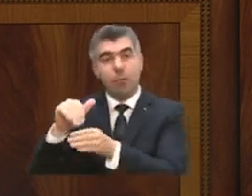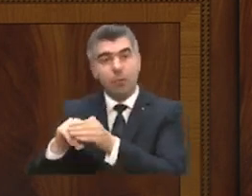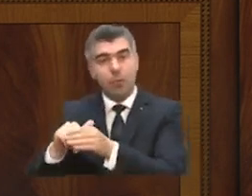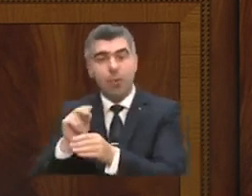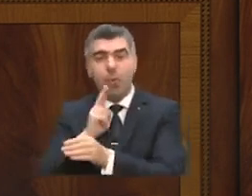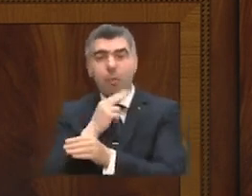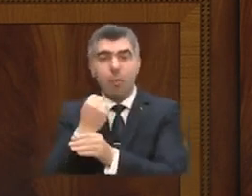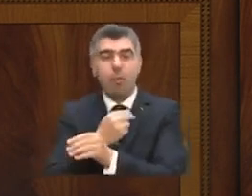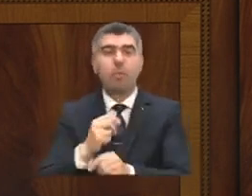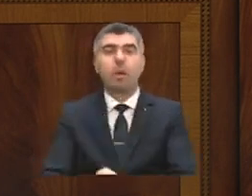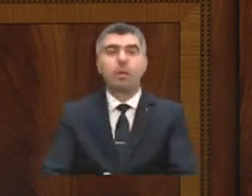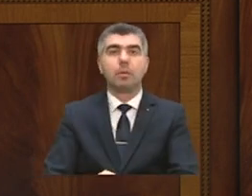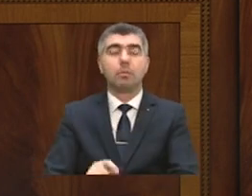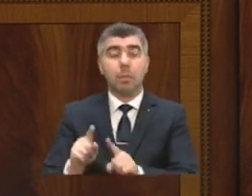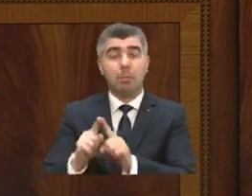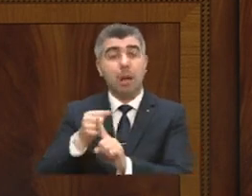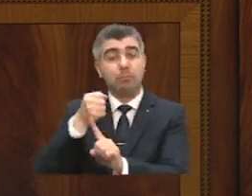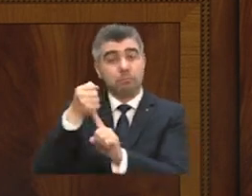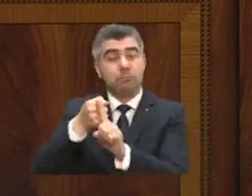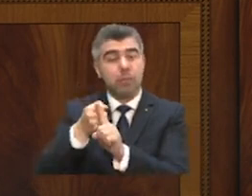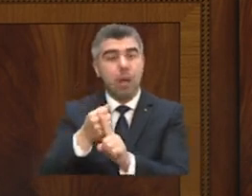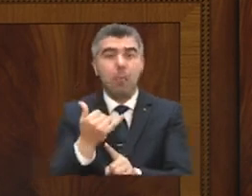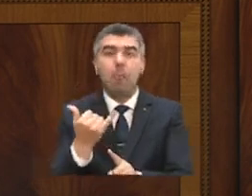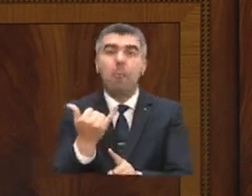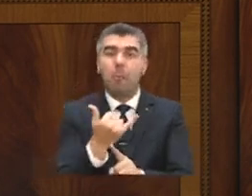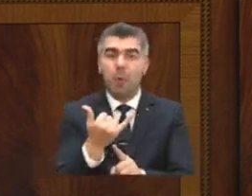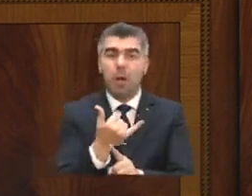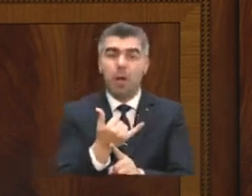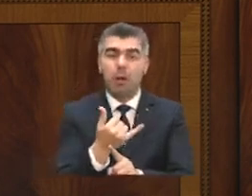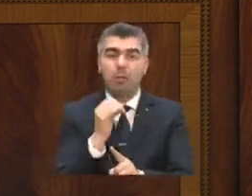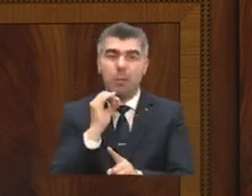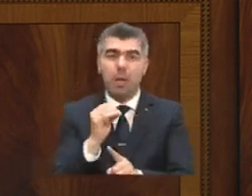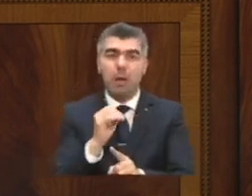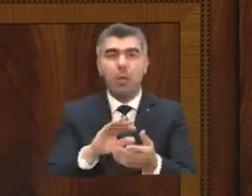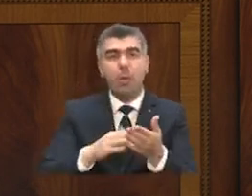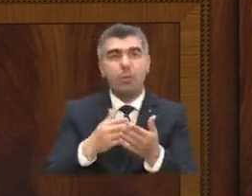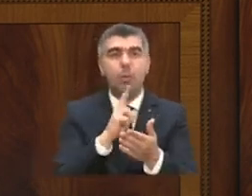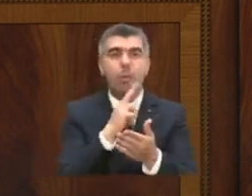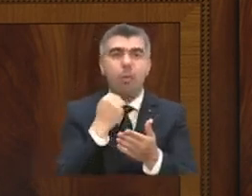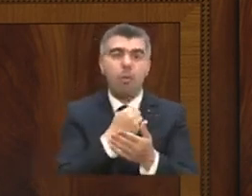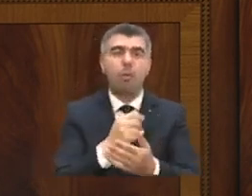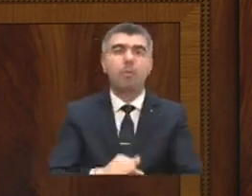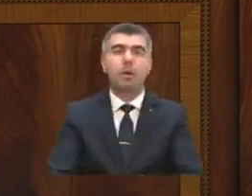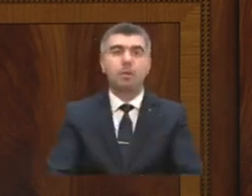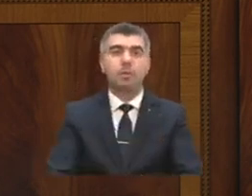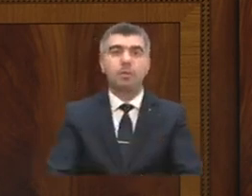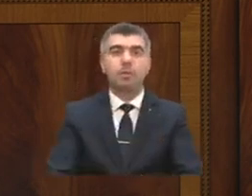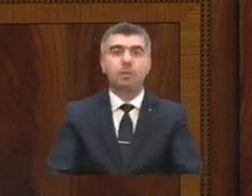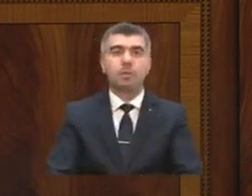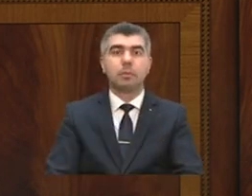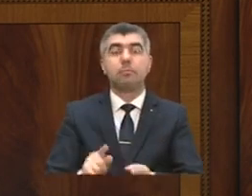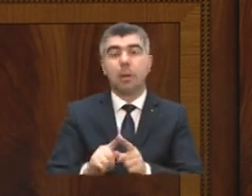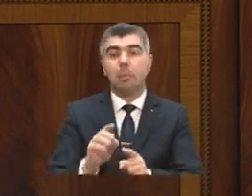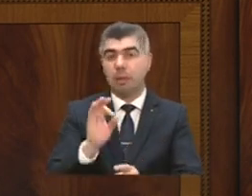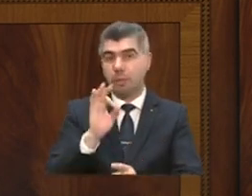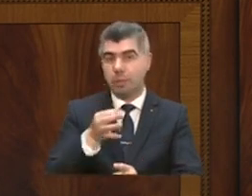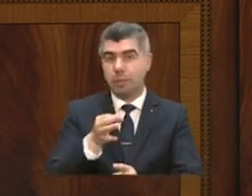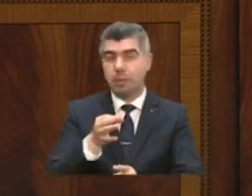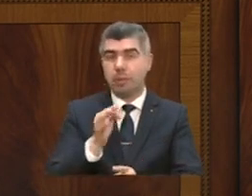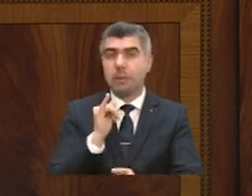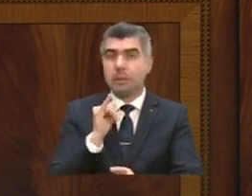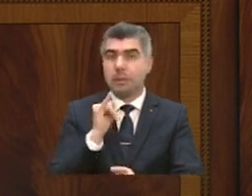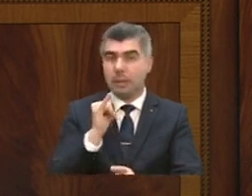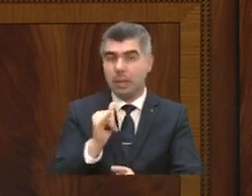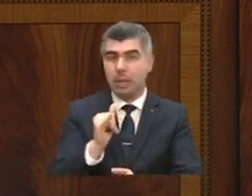ذات الوقت إنجاز مهم يحسب للدولة المغربية، ومما يعزز الثقة في